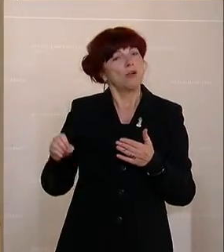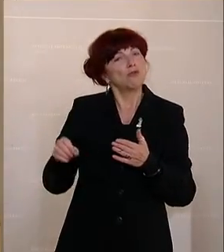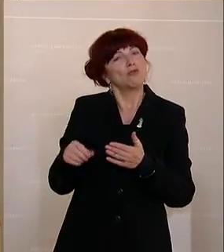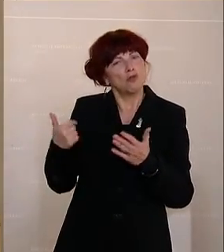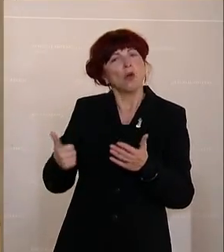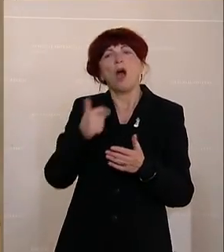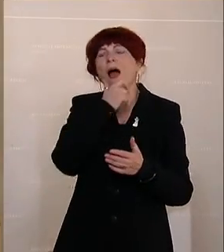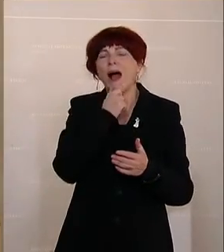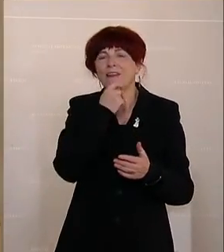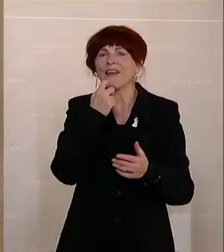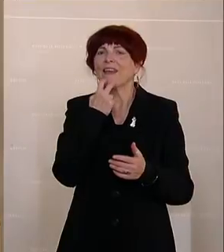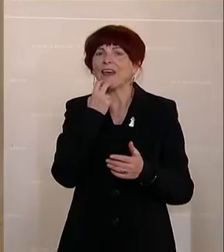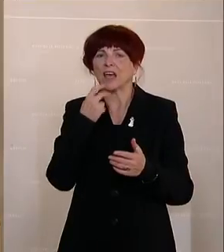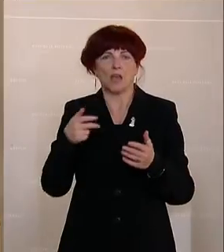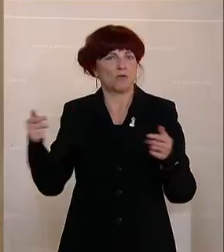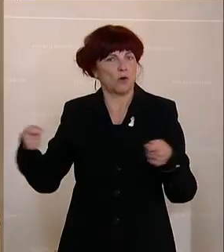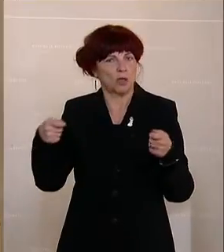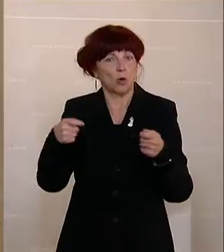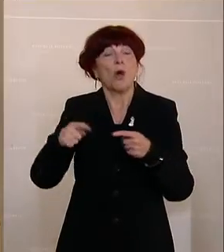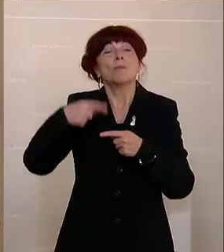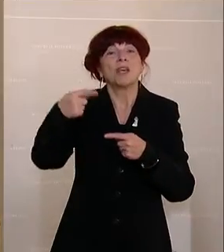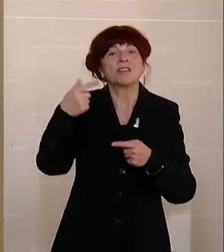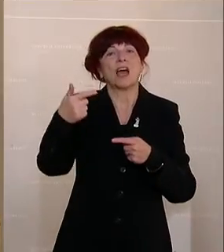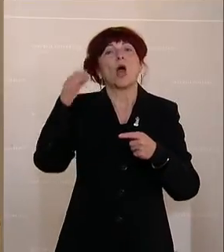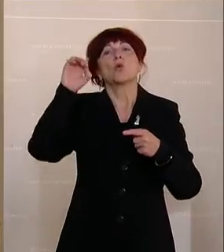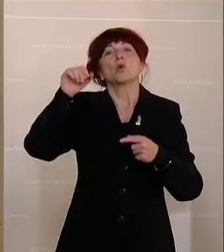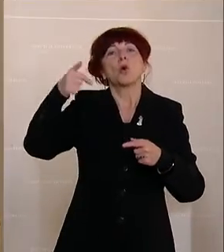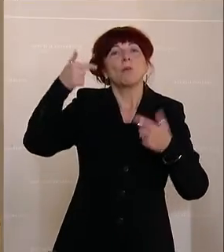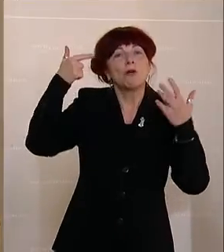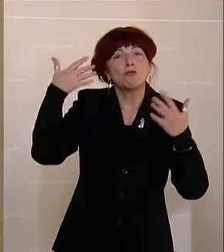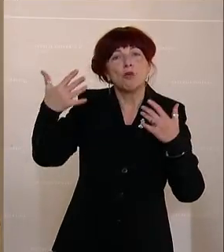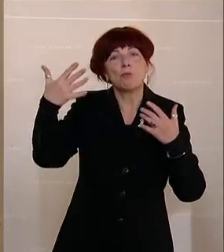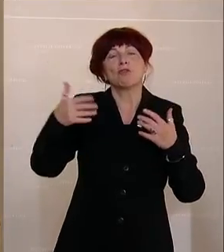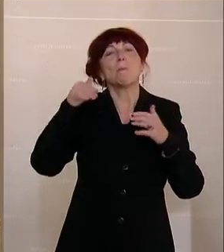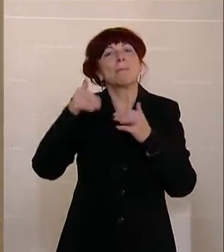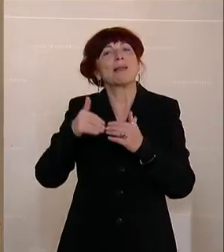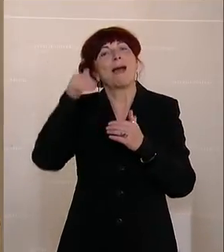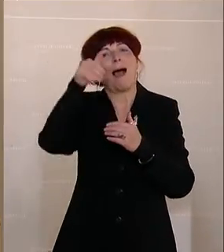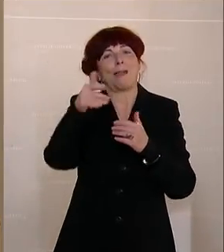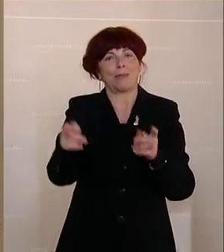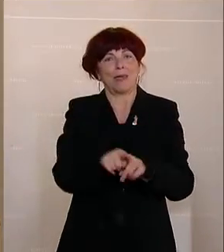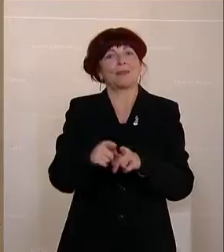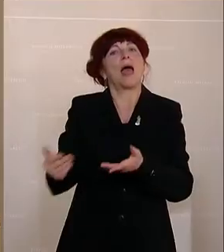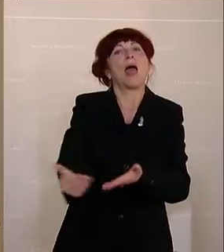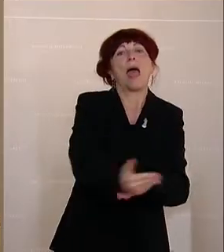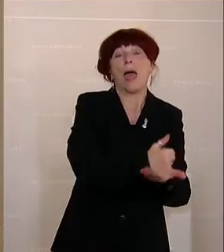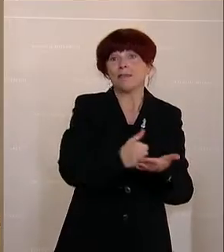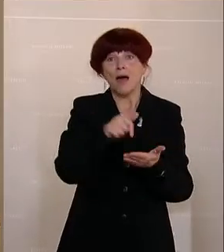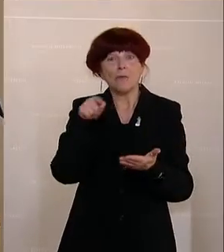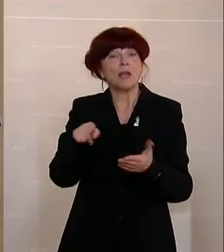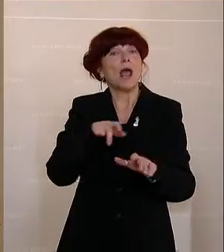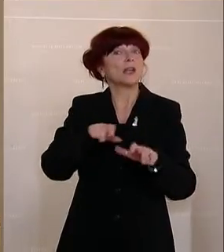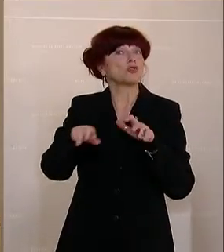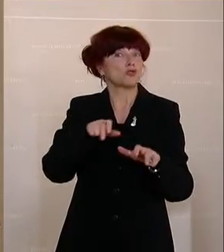im nächsten Jahr 0,5 Milliarden Euro ein durch eine neue Steuer, die überhaupt keinen Lenkungseffekt hat. Das war nicht der Deal, liebe Grüne.